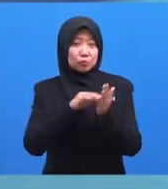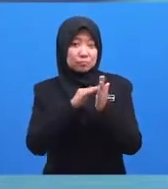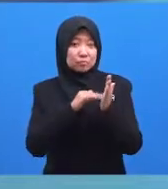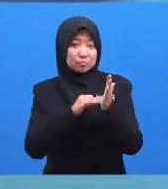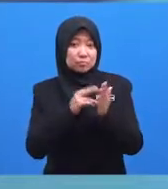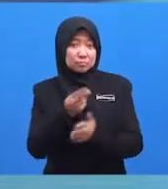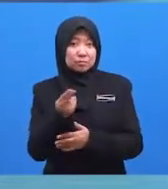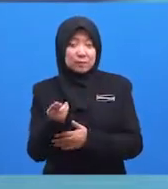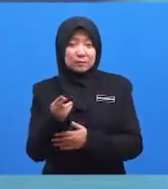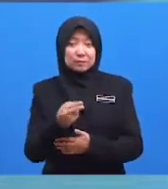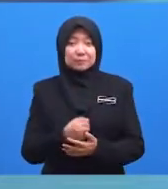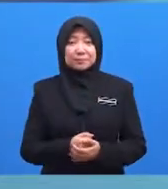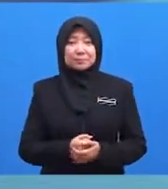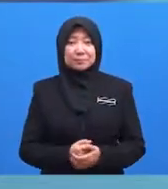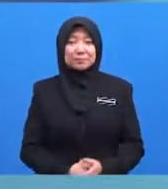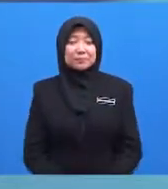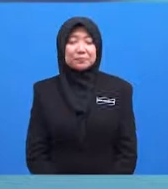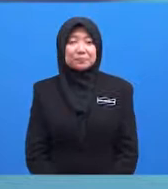madu.